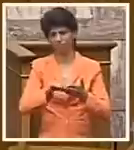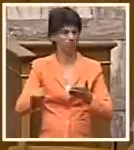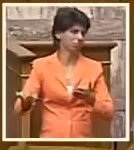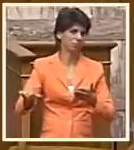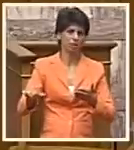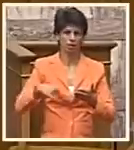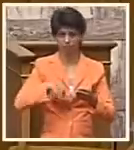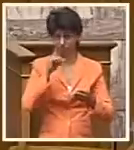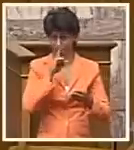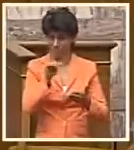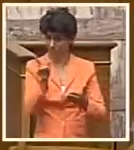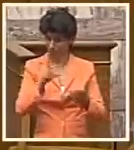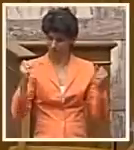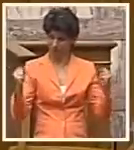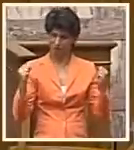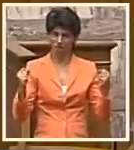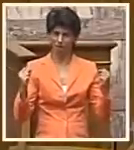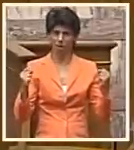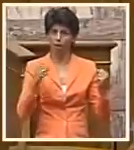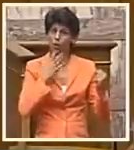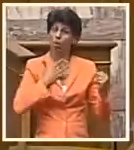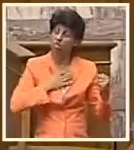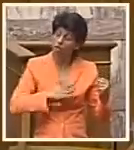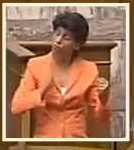διαψεύσαμε. Γιατί το θέλουμε και μπορούμε.